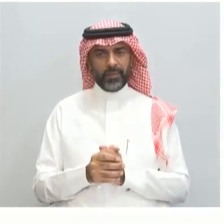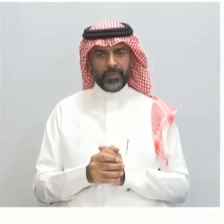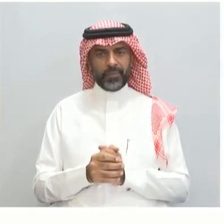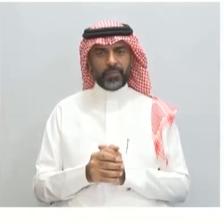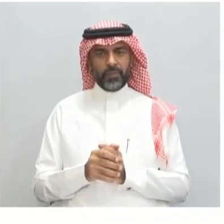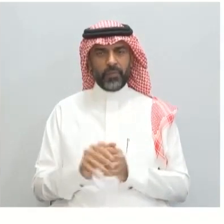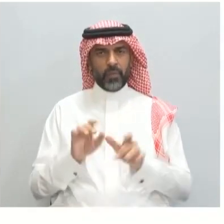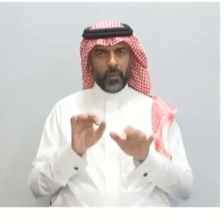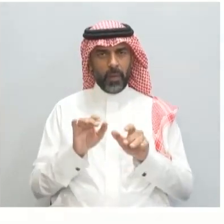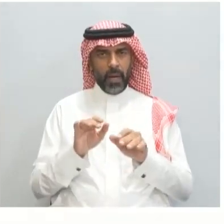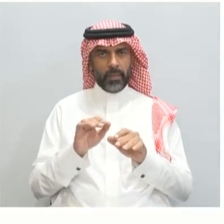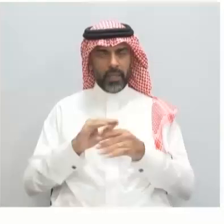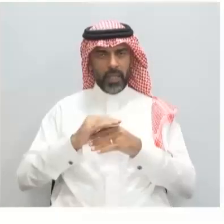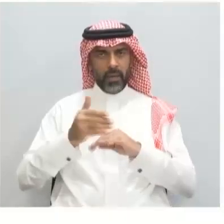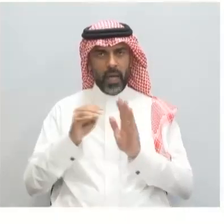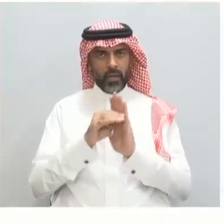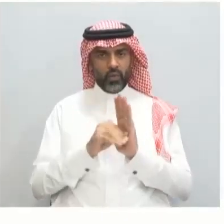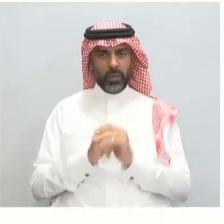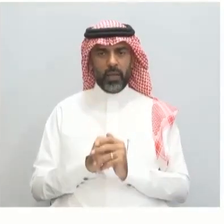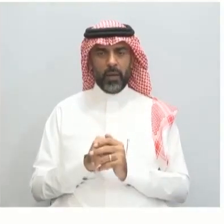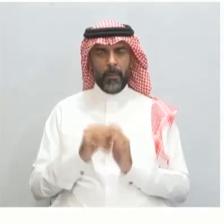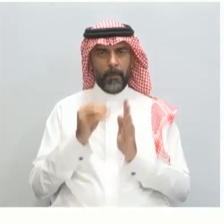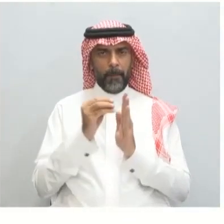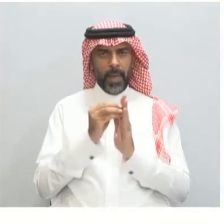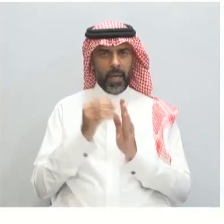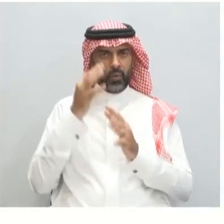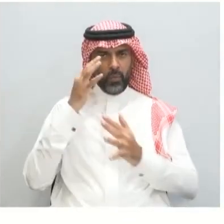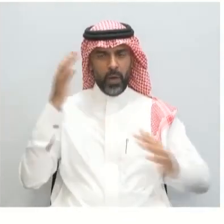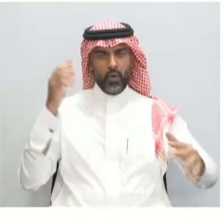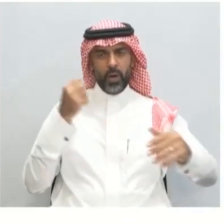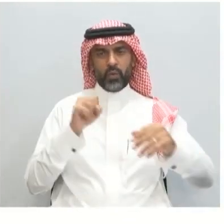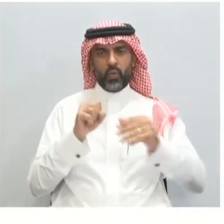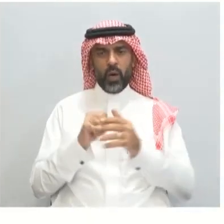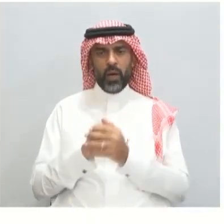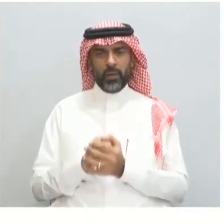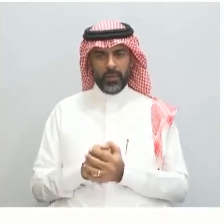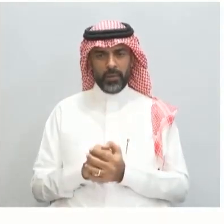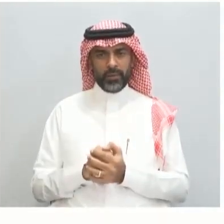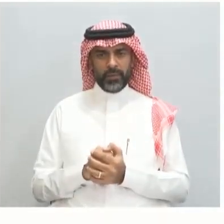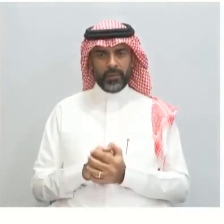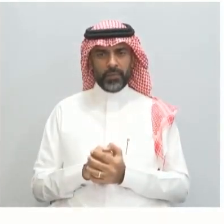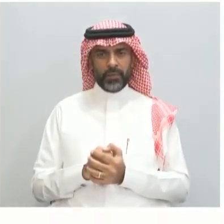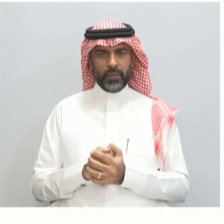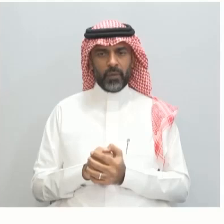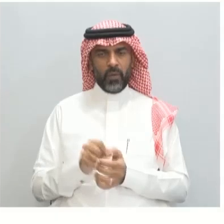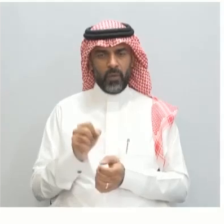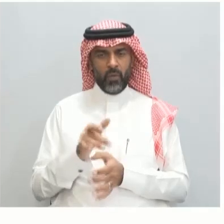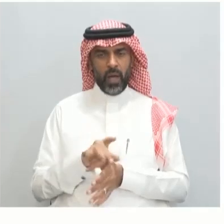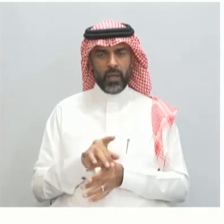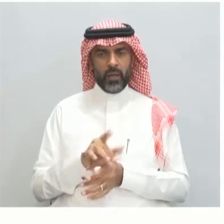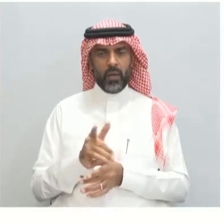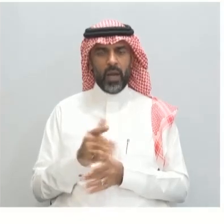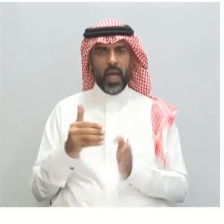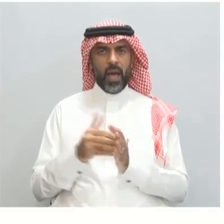الاجهزه البرامج الحاسوبيه البيانات والمعلومات ومصادر هذه البيانات والمعلومات وايضا